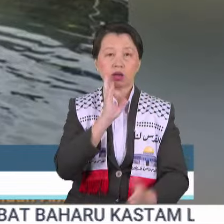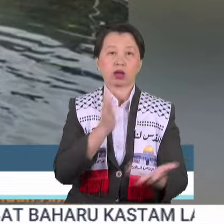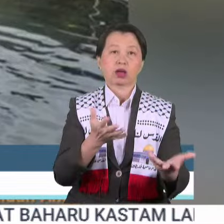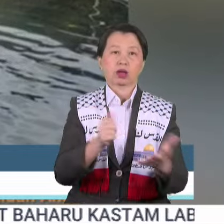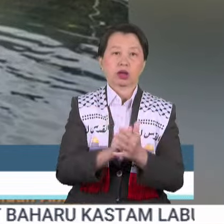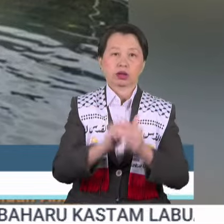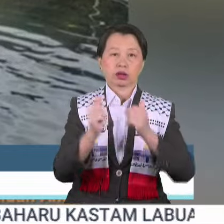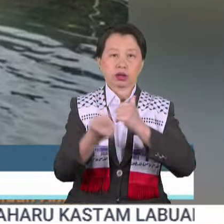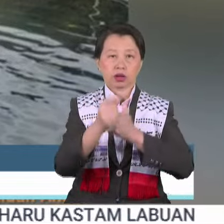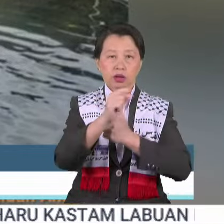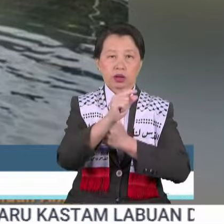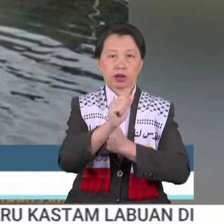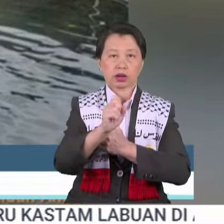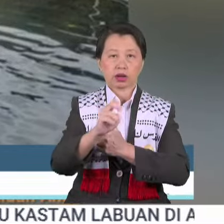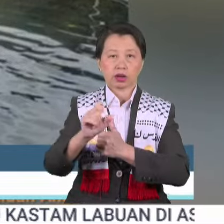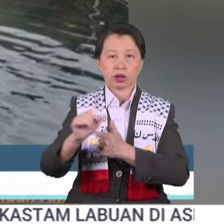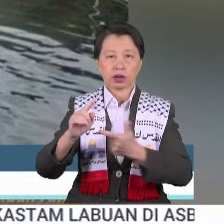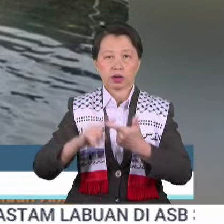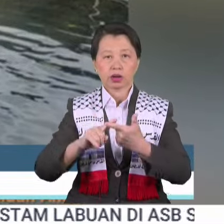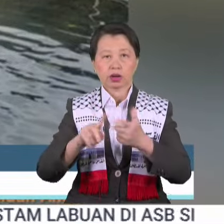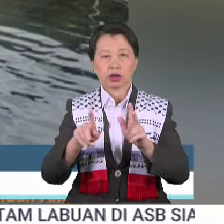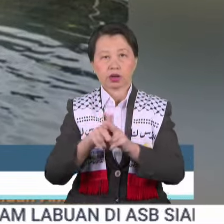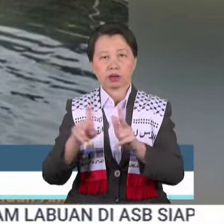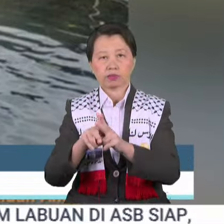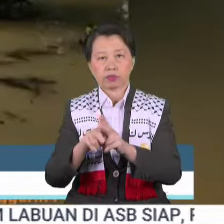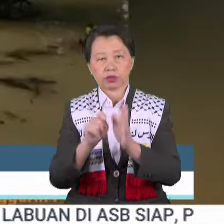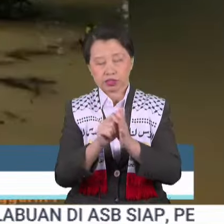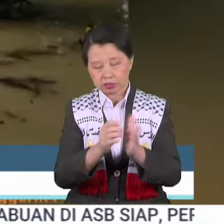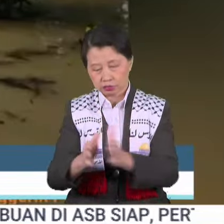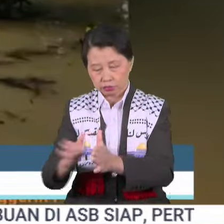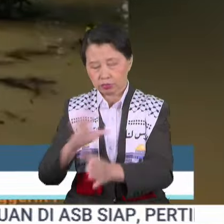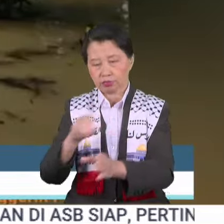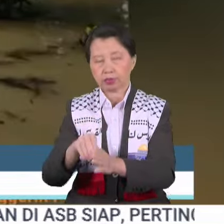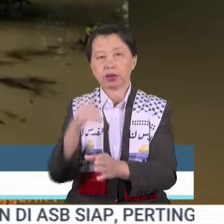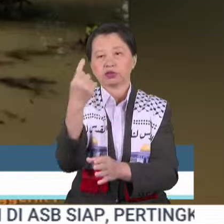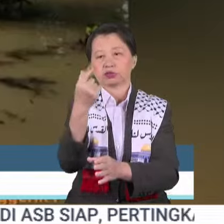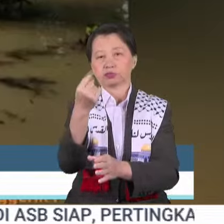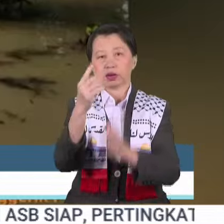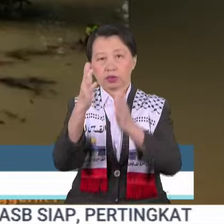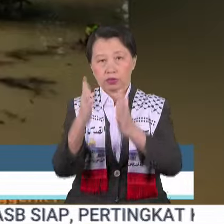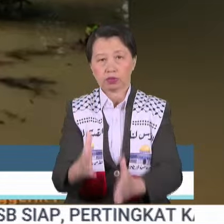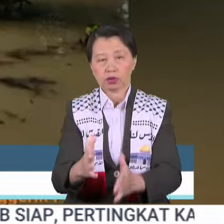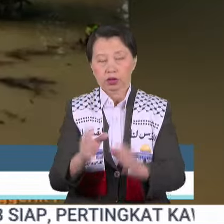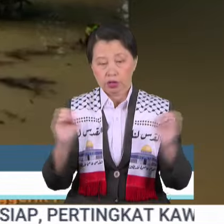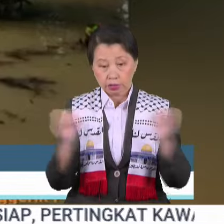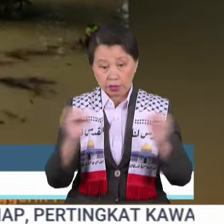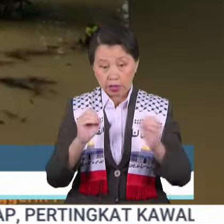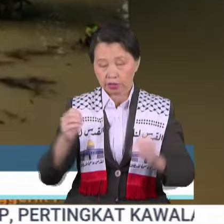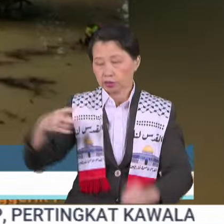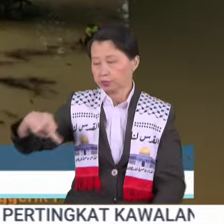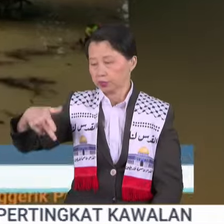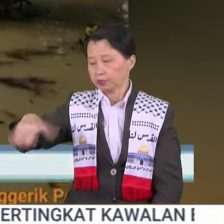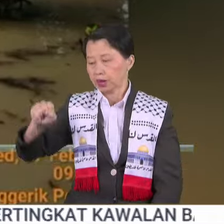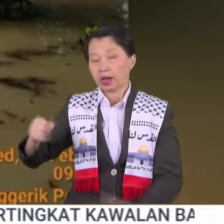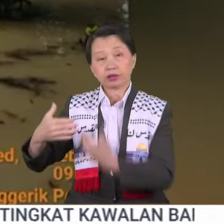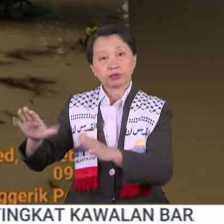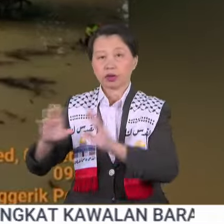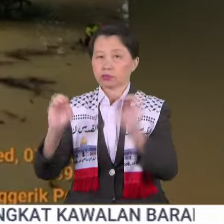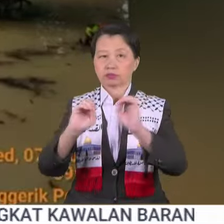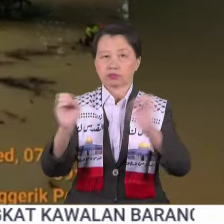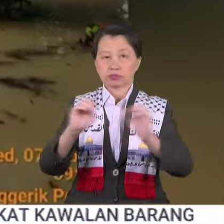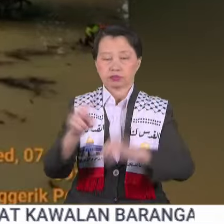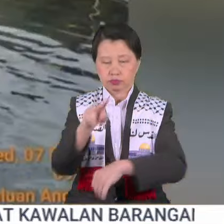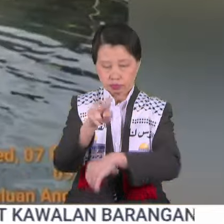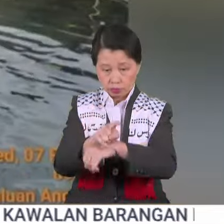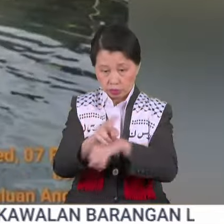Masing-masing di Taman Anggerik Permai dan Kampung Tersusun membabitkan 11 penduduk. Bagaimanapun, tiada pusat pemindahan sementara dibuka.